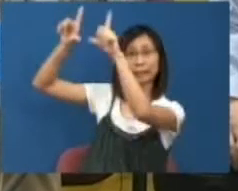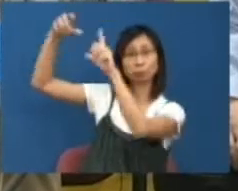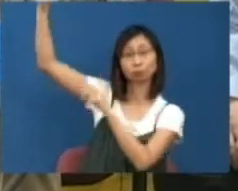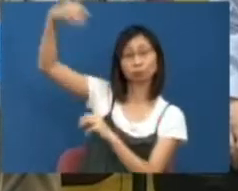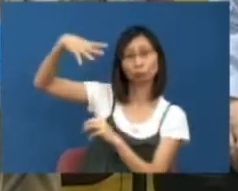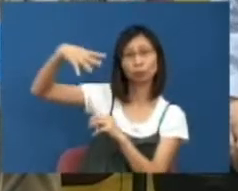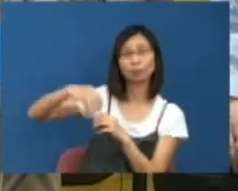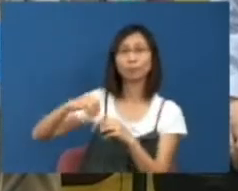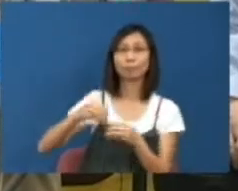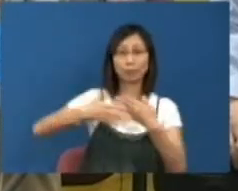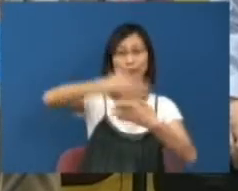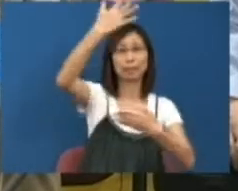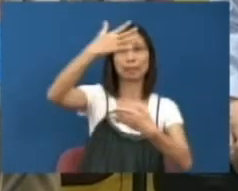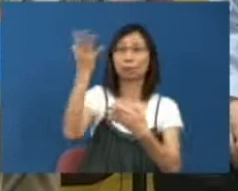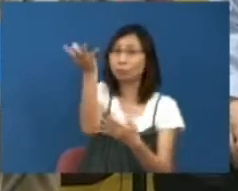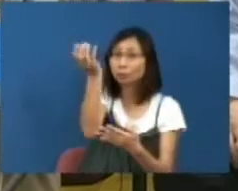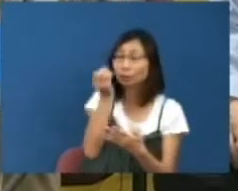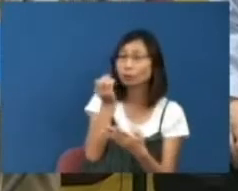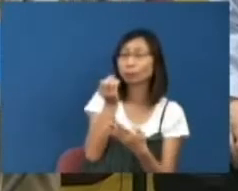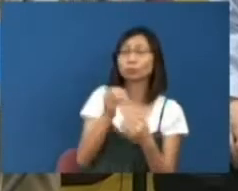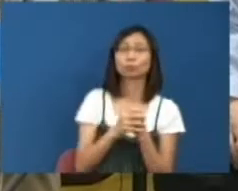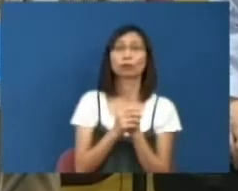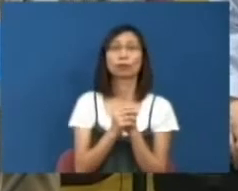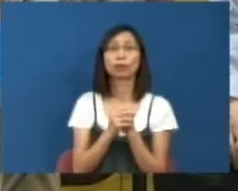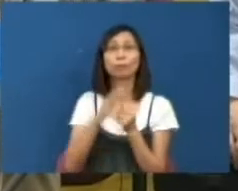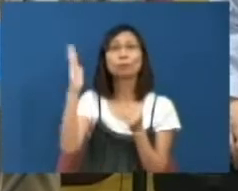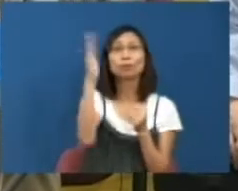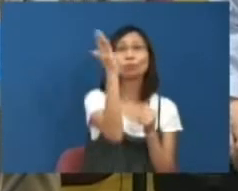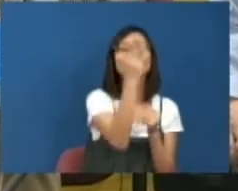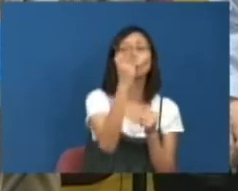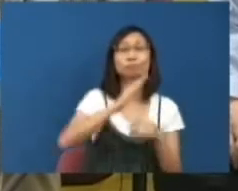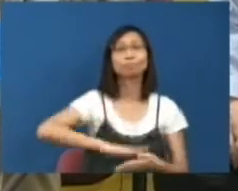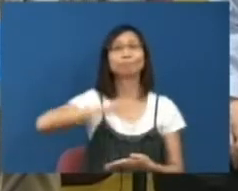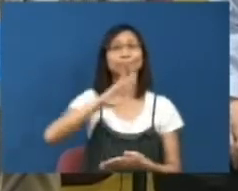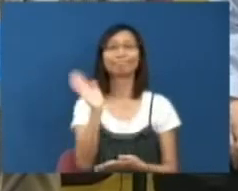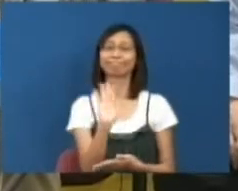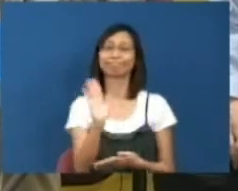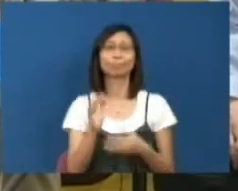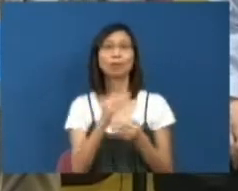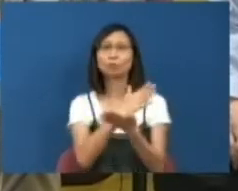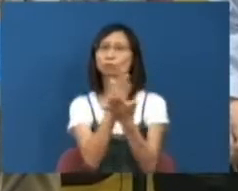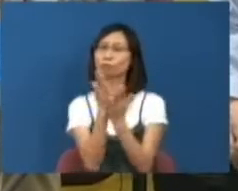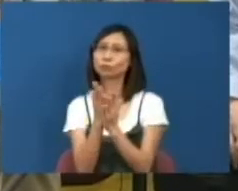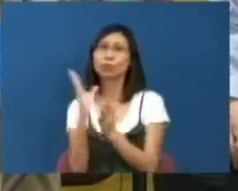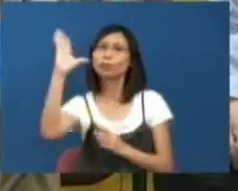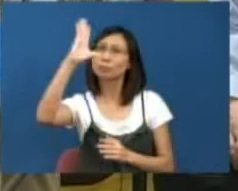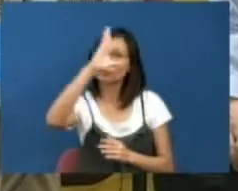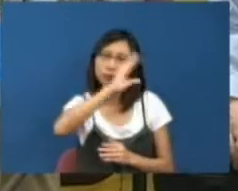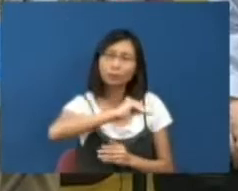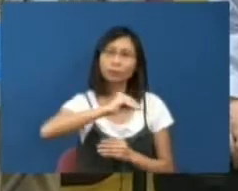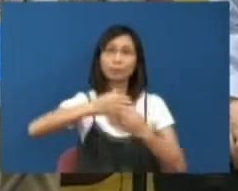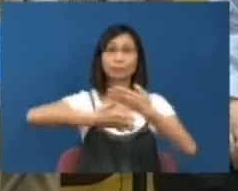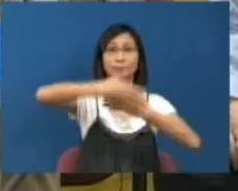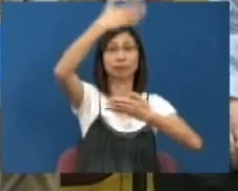屎吸收咗。咁到佢因為佢通風又唔足夠啊，好多原因啦。到晚頭咧，依啲石屎牆